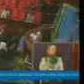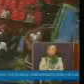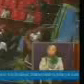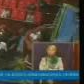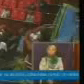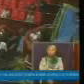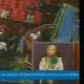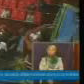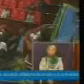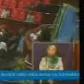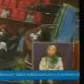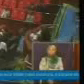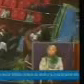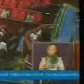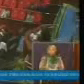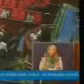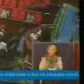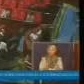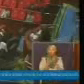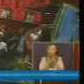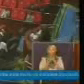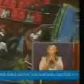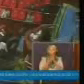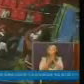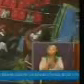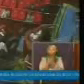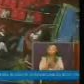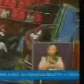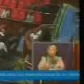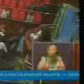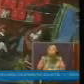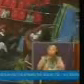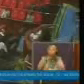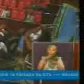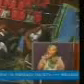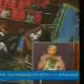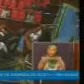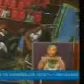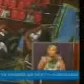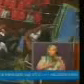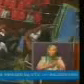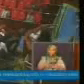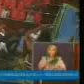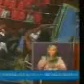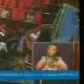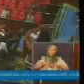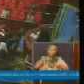Na naomba mwongozo wa kiti chako ili uweze. Asante sana mwenyekiti.